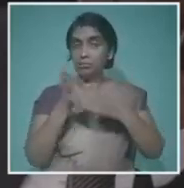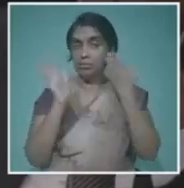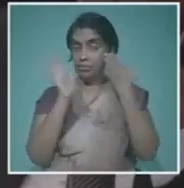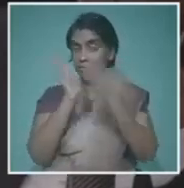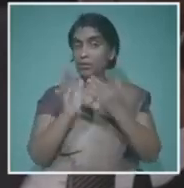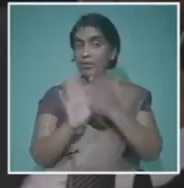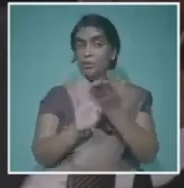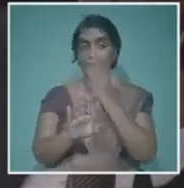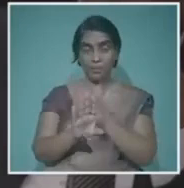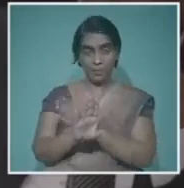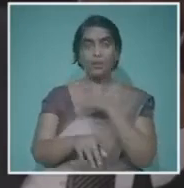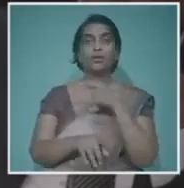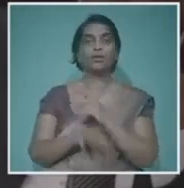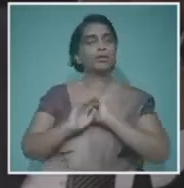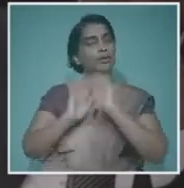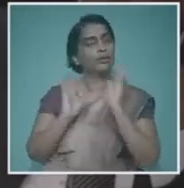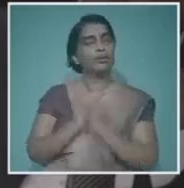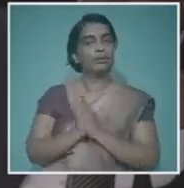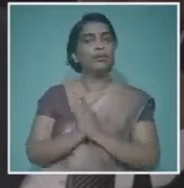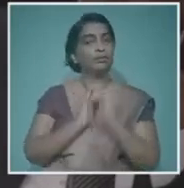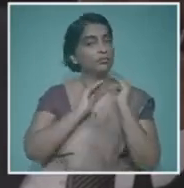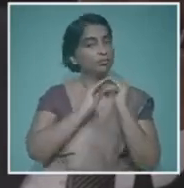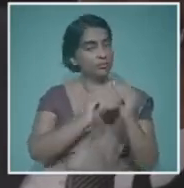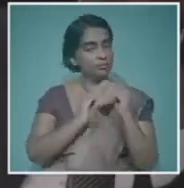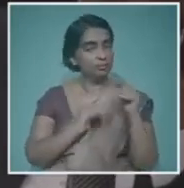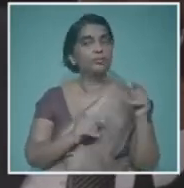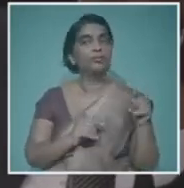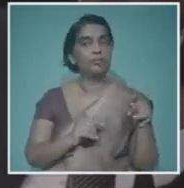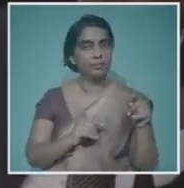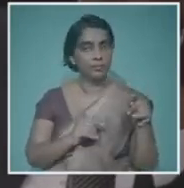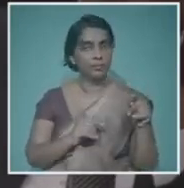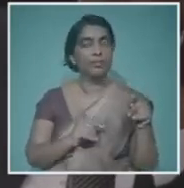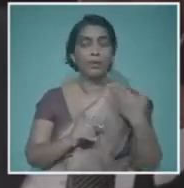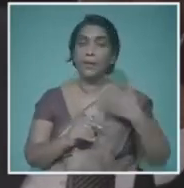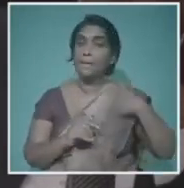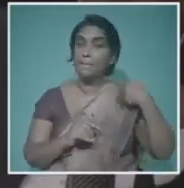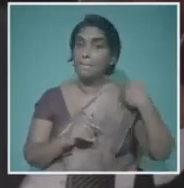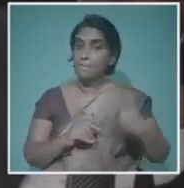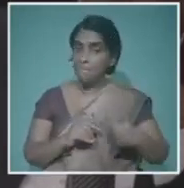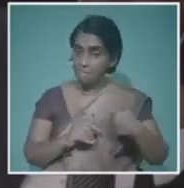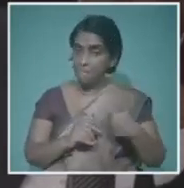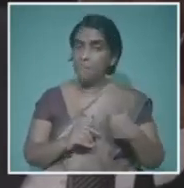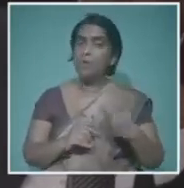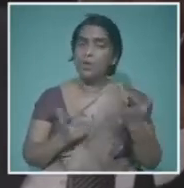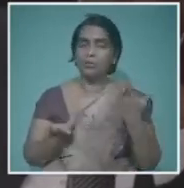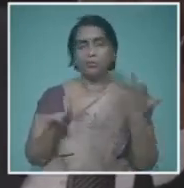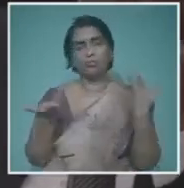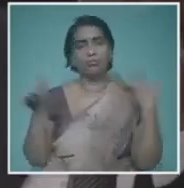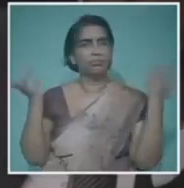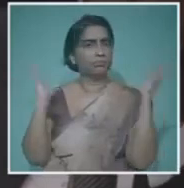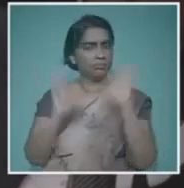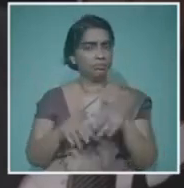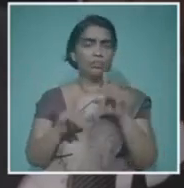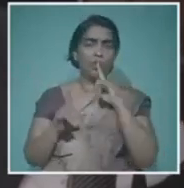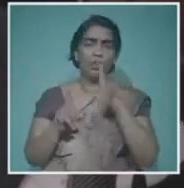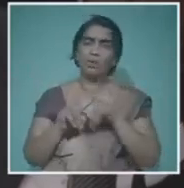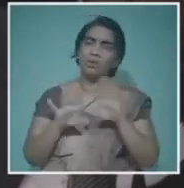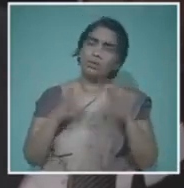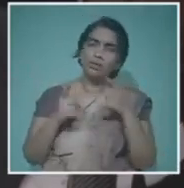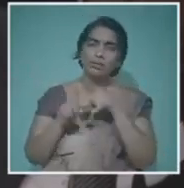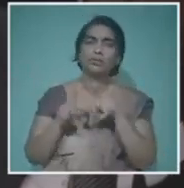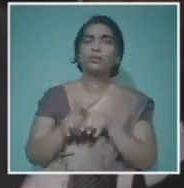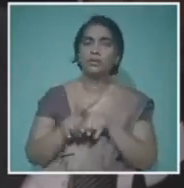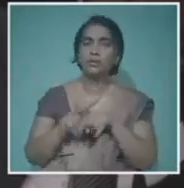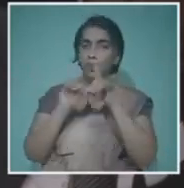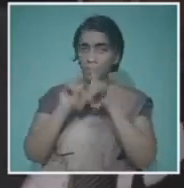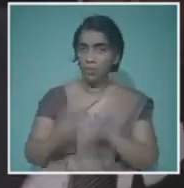ප්‍රථම මේ සියලුම ආයතනවල ප්‍රධානීන් එක්කෝ කැඳවා, එසේ නැත්නම් එදට